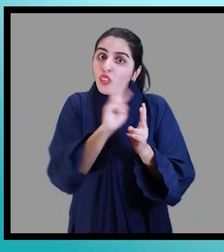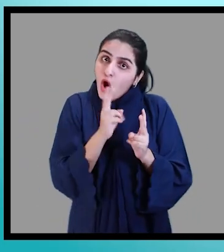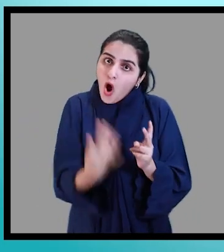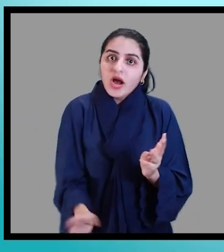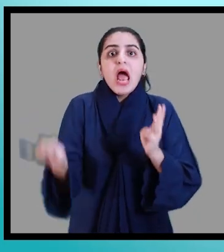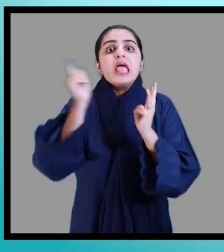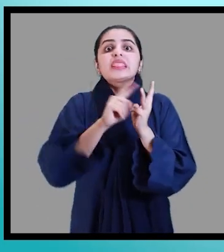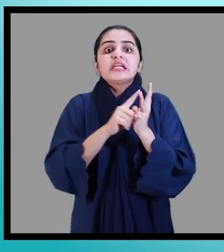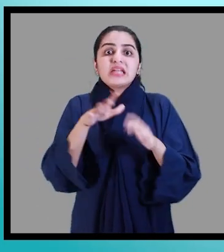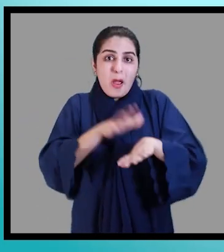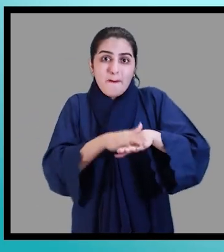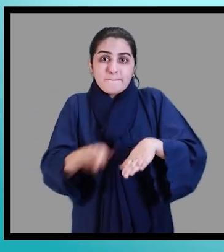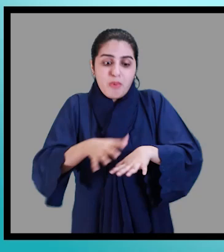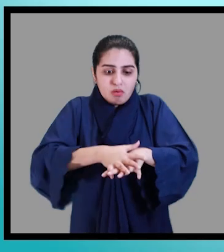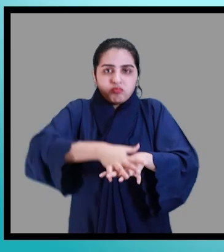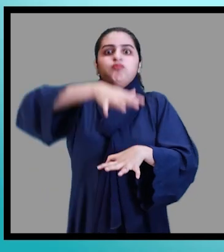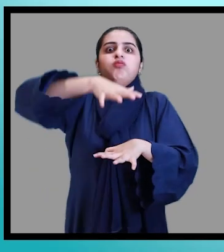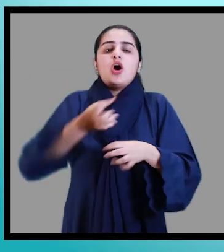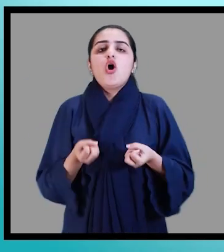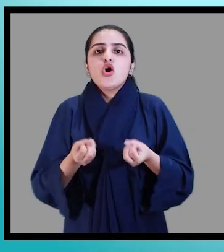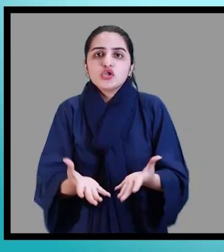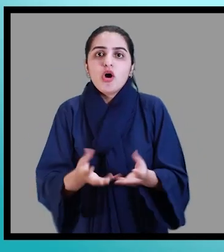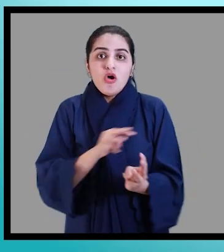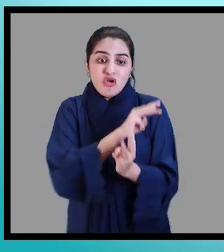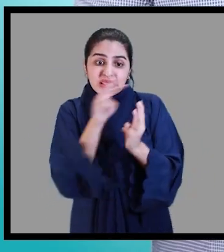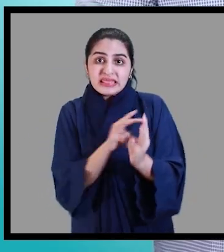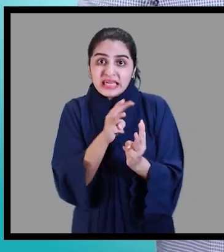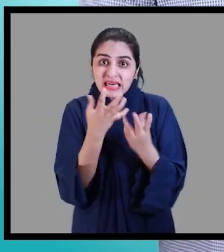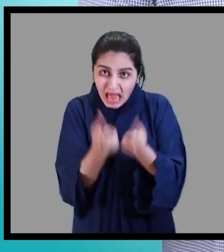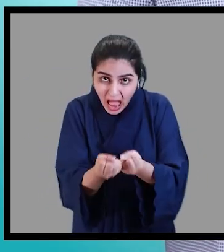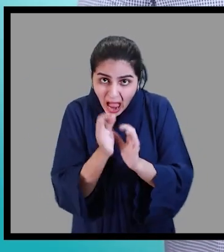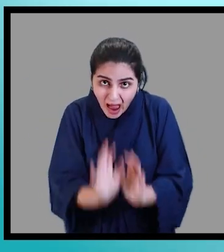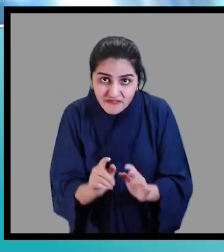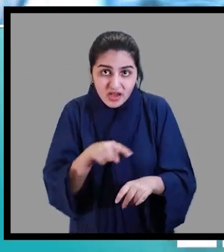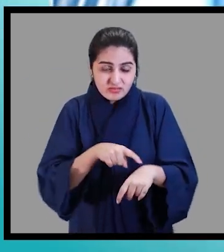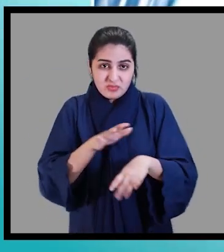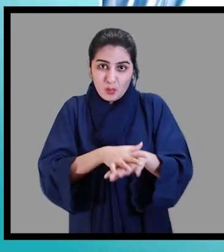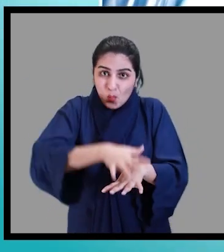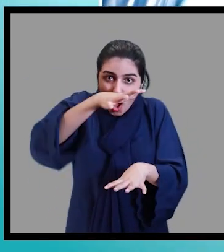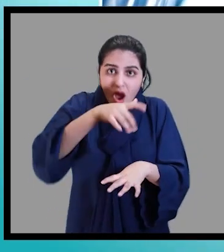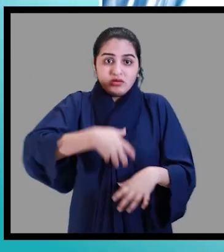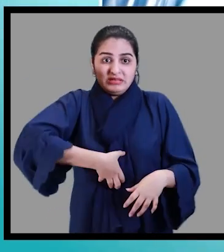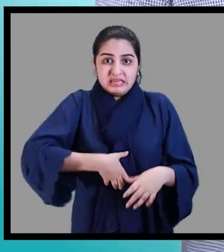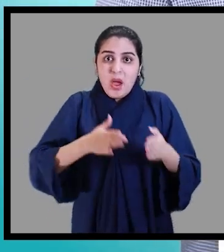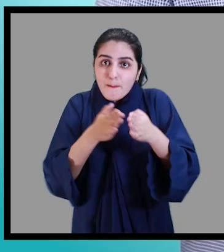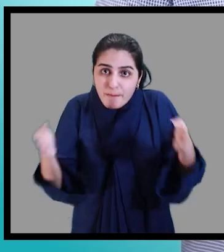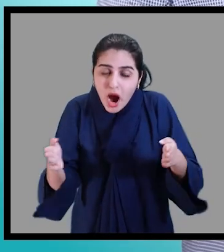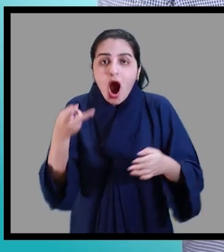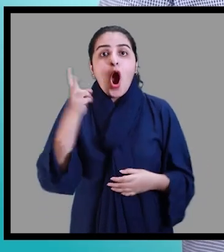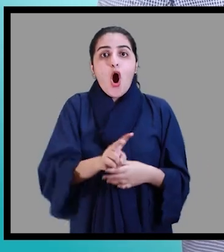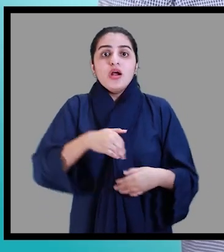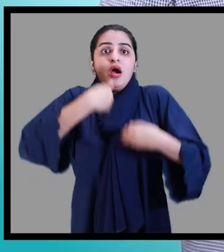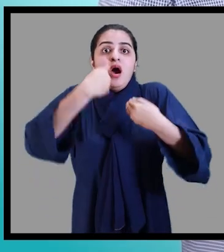जाए तो पैर भी सूज जाते हैं। यानी हार्ट फेलियर की 3 इंपॉर्टेंट साइंस पैरों का सूजना, जिगर के साइज में इजाफा होना और सांस